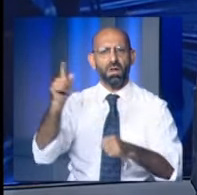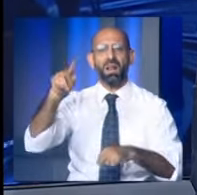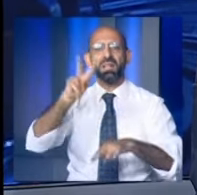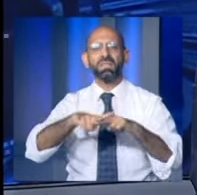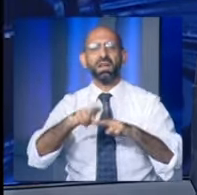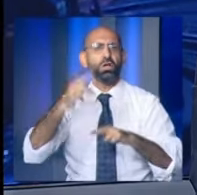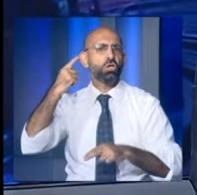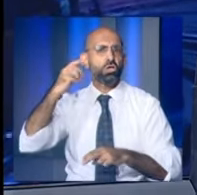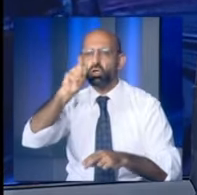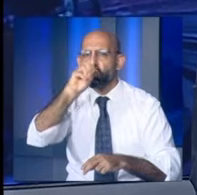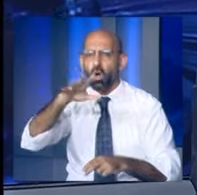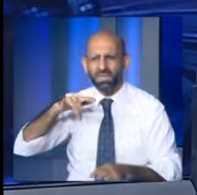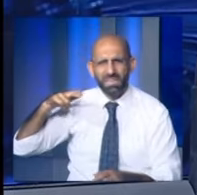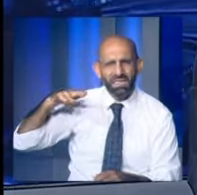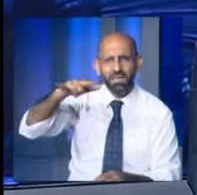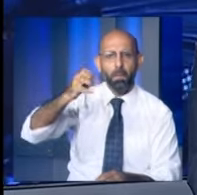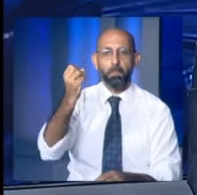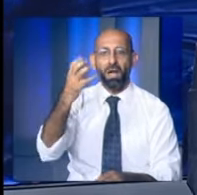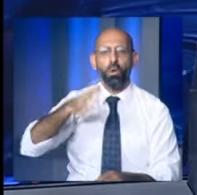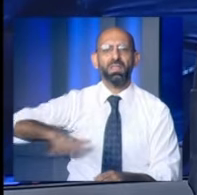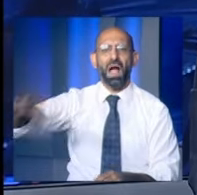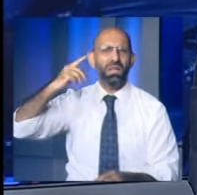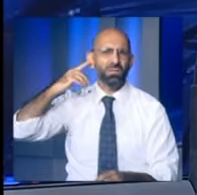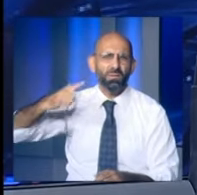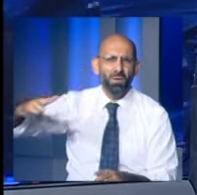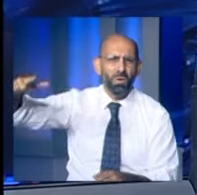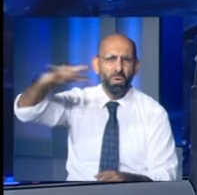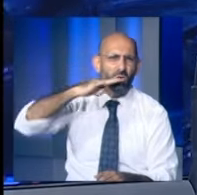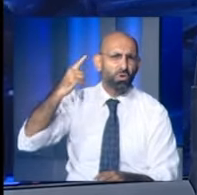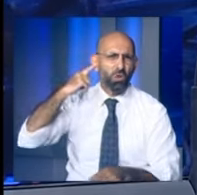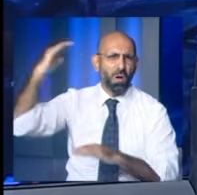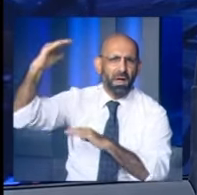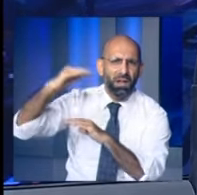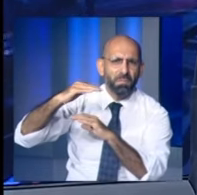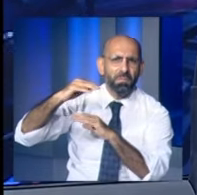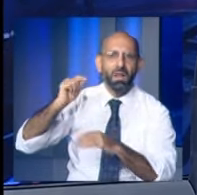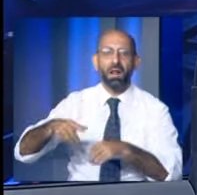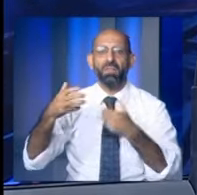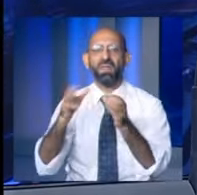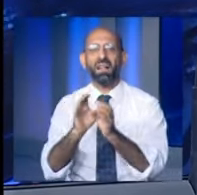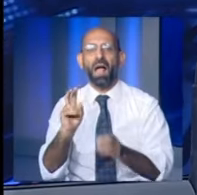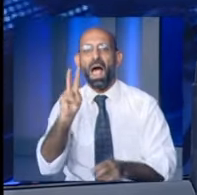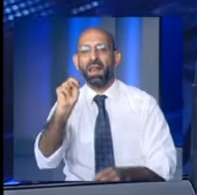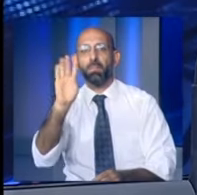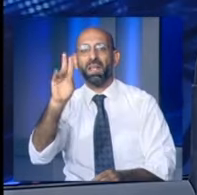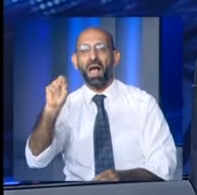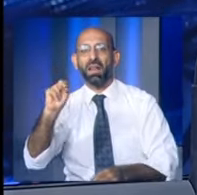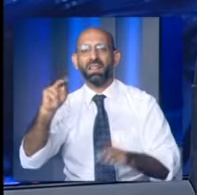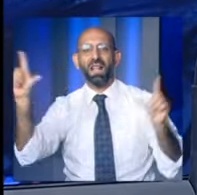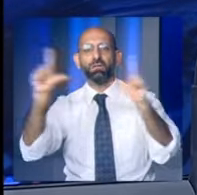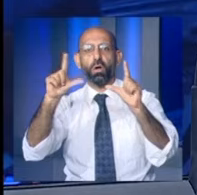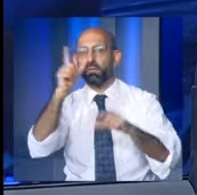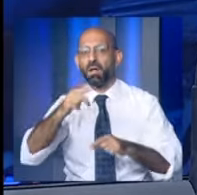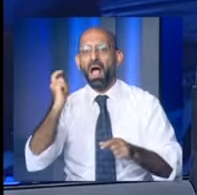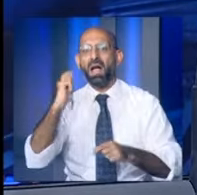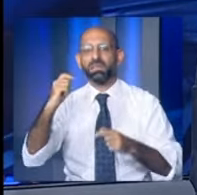متقطع. الطيران الحربي الإسرائيلي اخترق جدار الصوت فوق بيروت والضواحي. فريق الـ NBN لتغطية